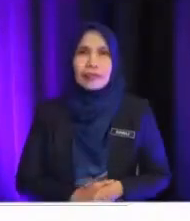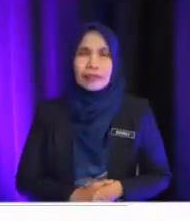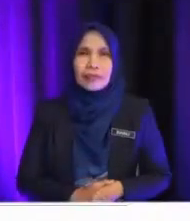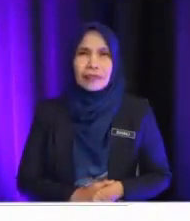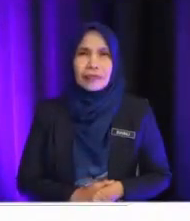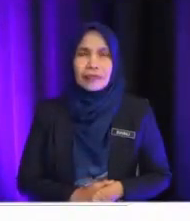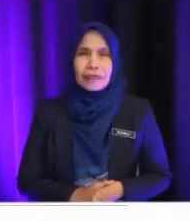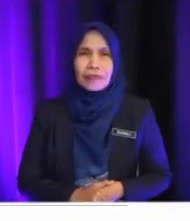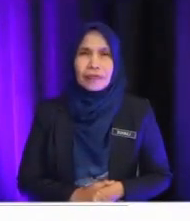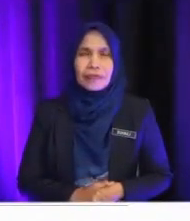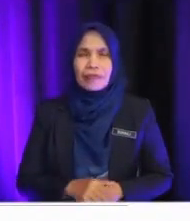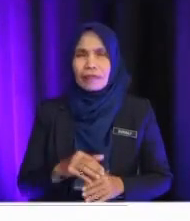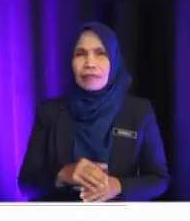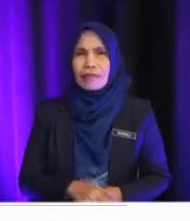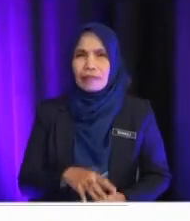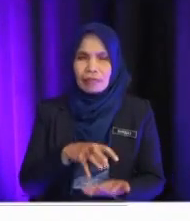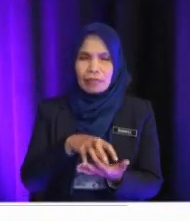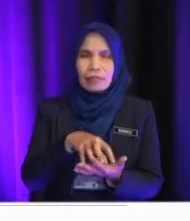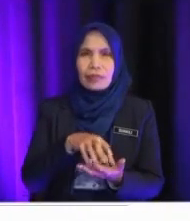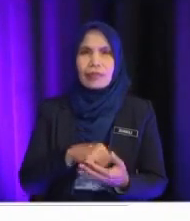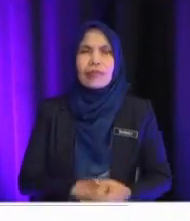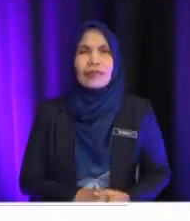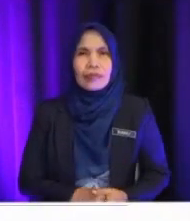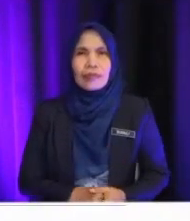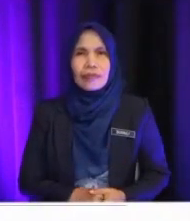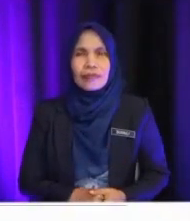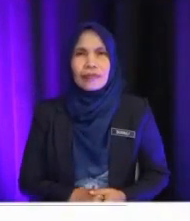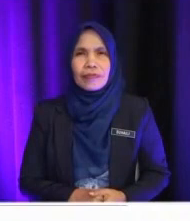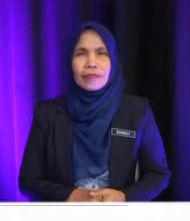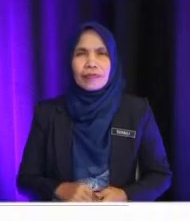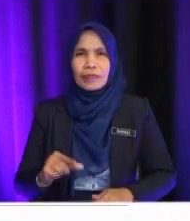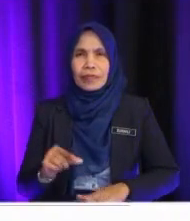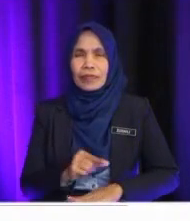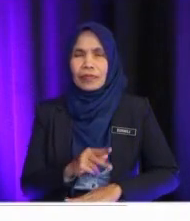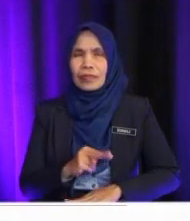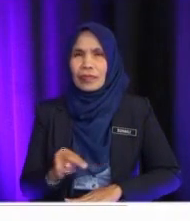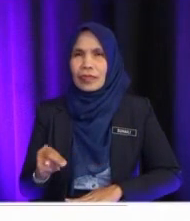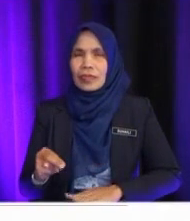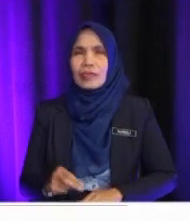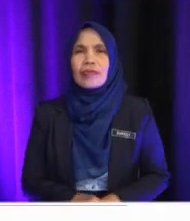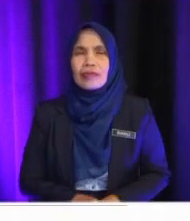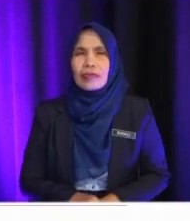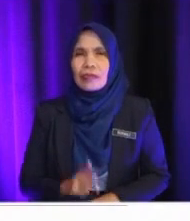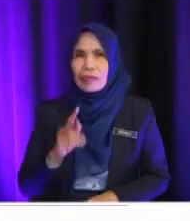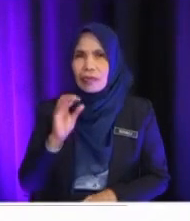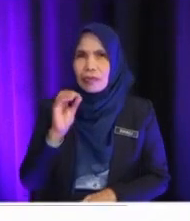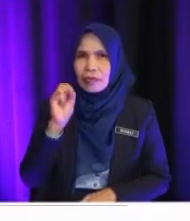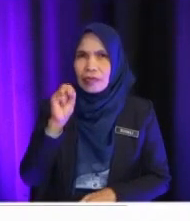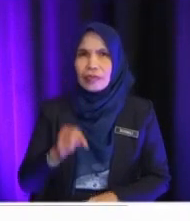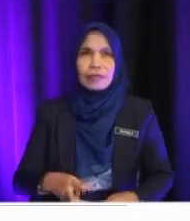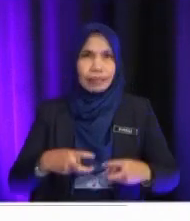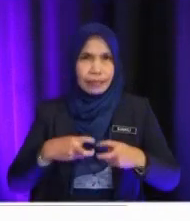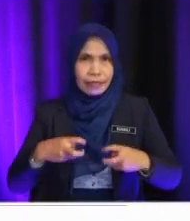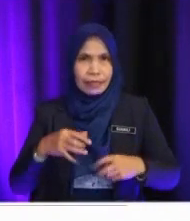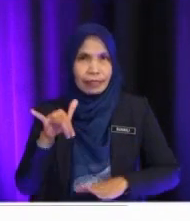Okey, antara kelemahan kaedah memanggang pula adalah penggunaan kos elektrik yang tinggi. Okey.